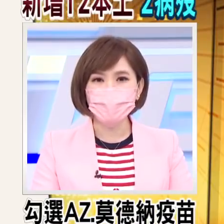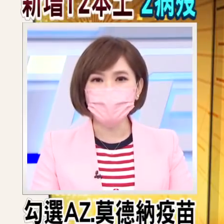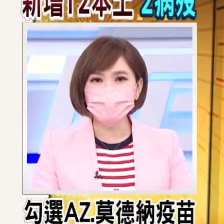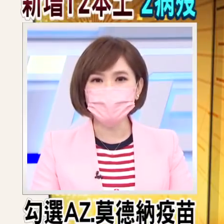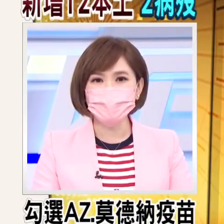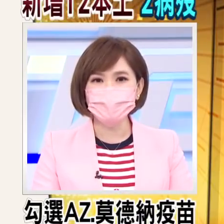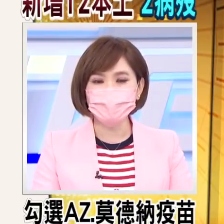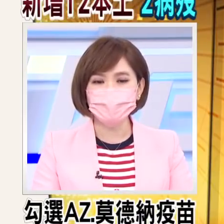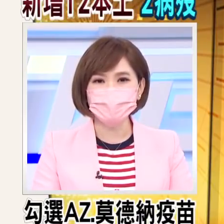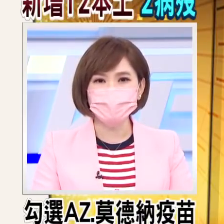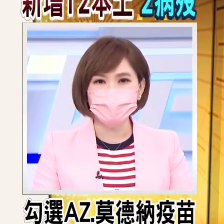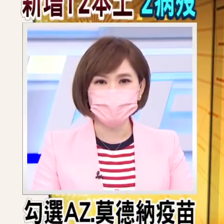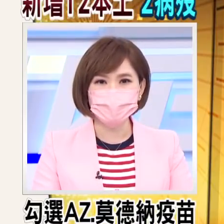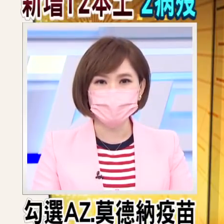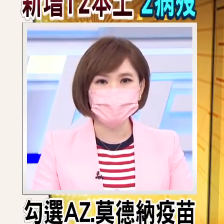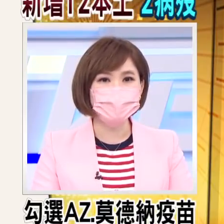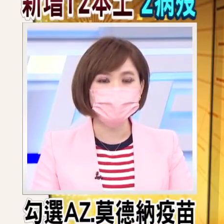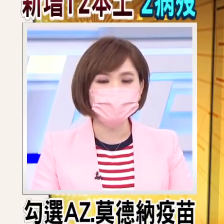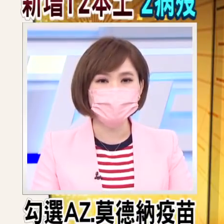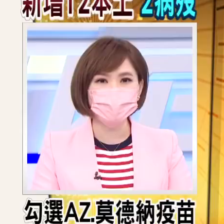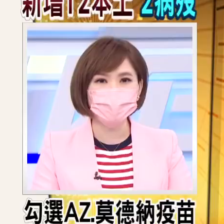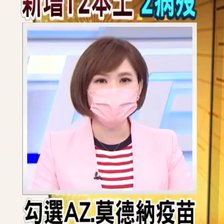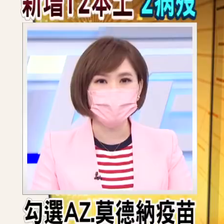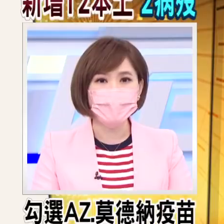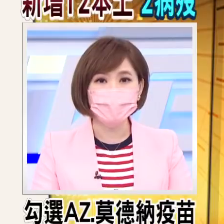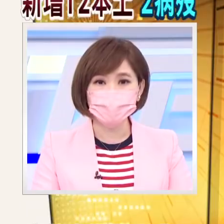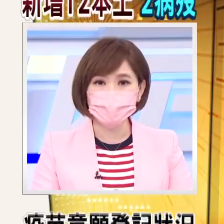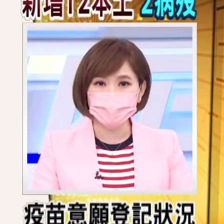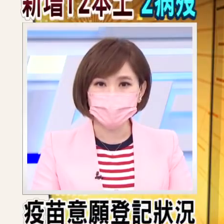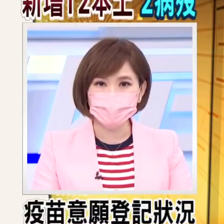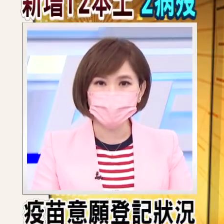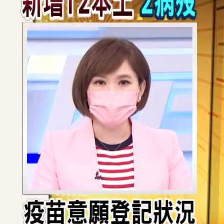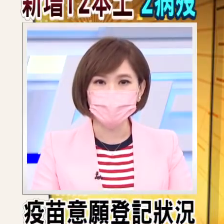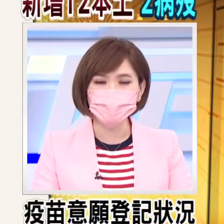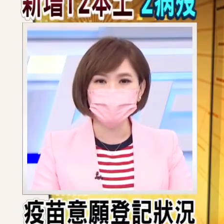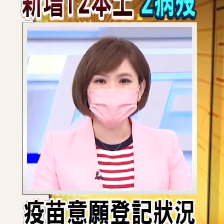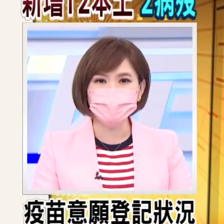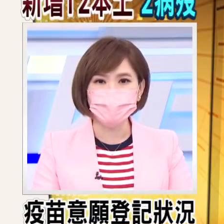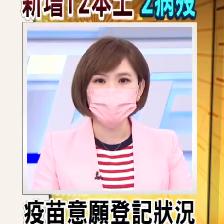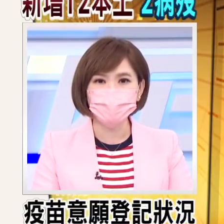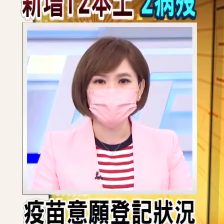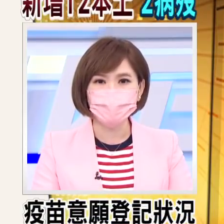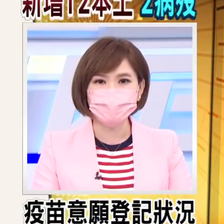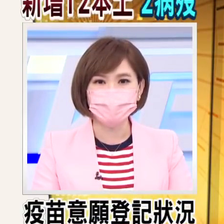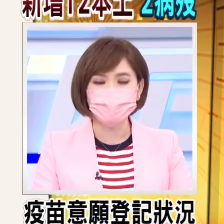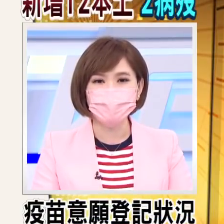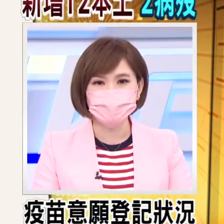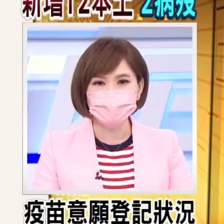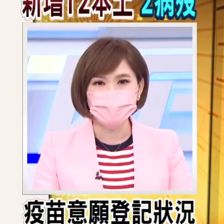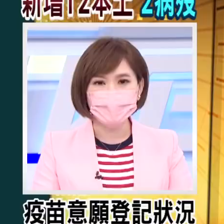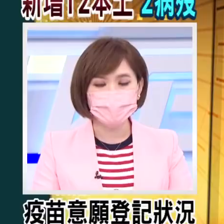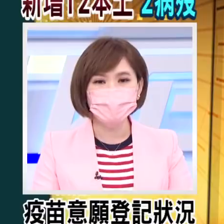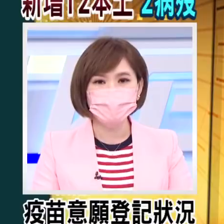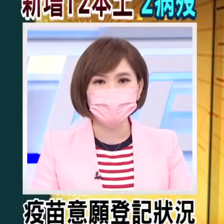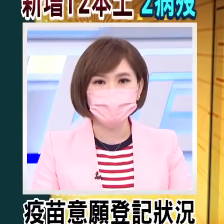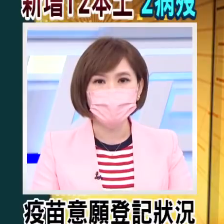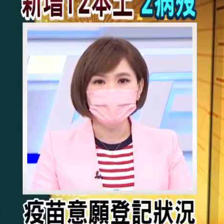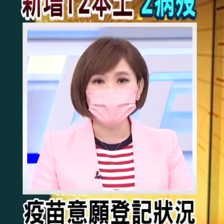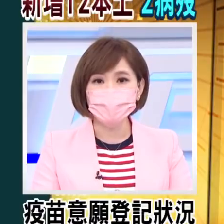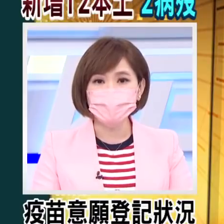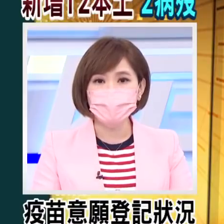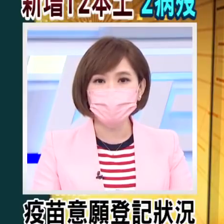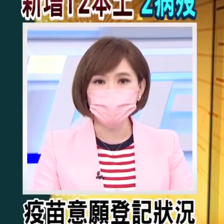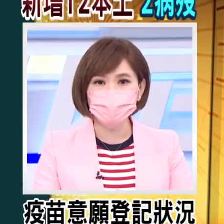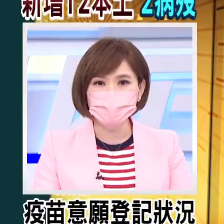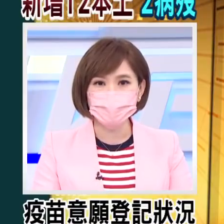序，包括现在今天这个疫情指挥中心宣布了有四类的对象优先可以打莫德纳的第二剂，但是要记得